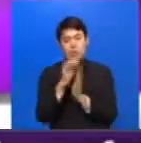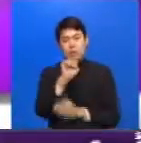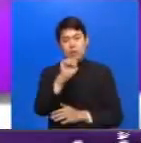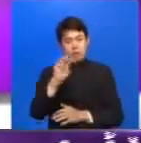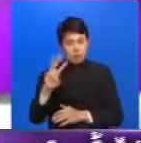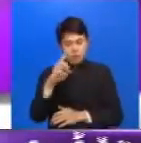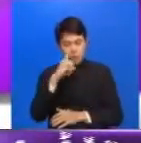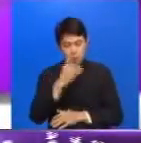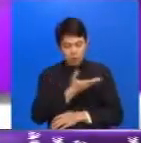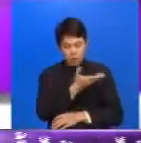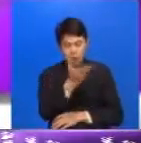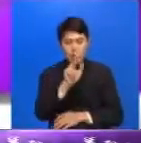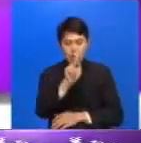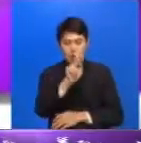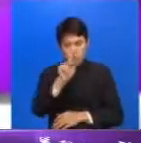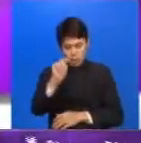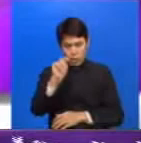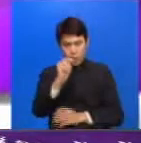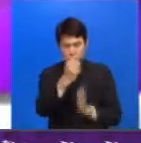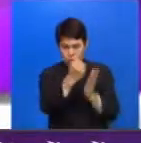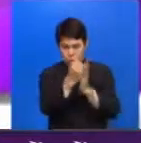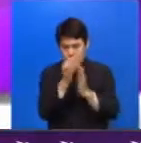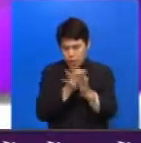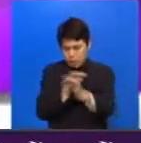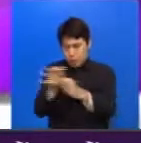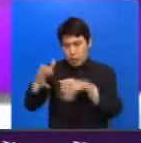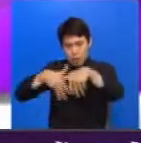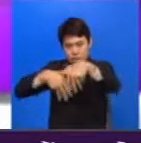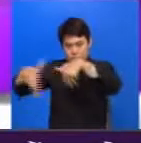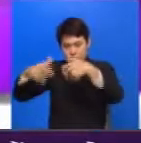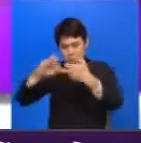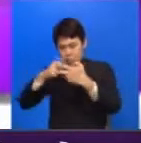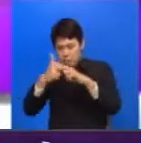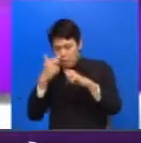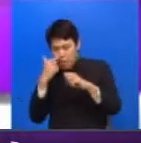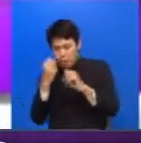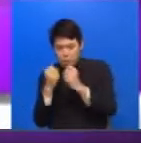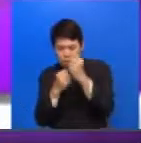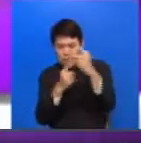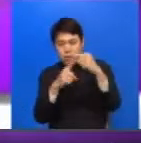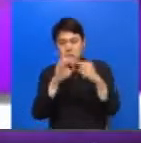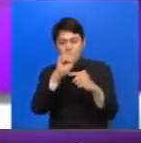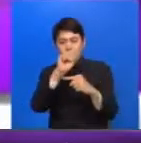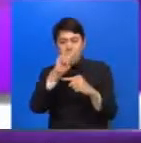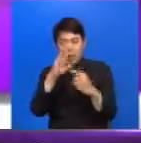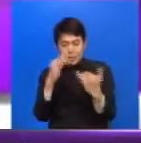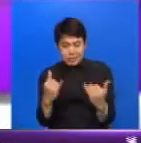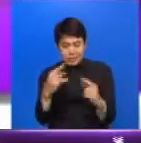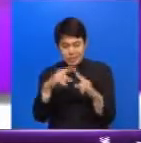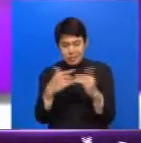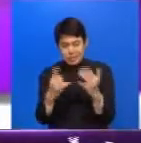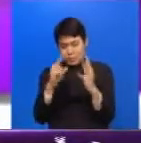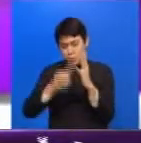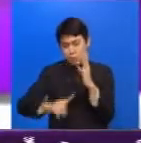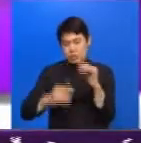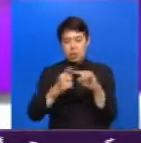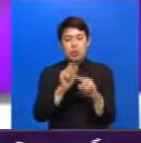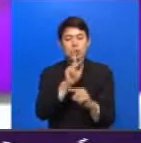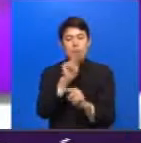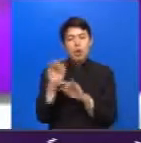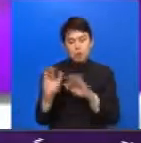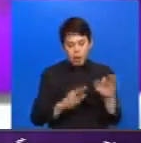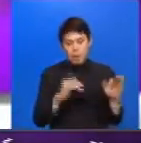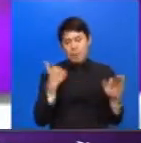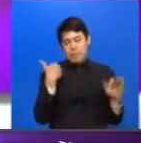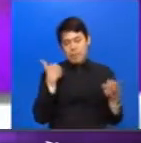ขอให้กกต.ทำความเข้าใจกับประชาชนค่ะไม่ให้ขัดขวางการเลือกตั้งสวในปลายเดือนนี้ขณะที่กกต.ตอบพร้อม